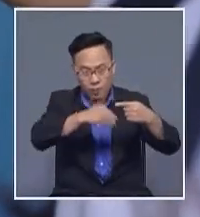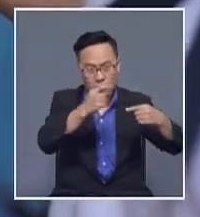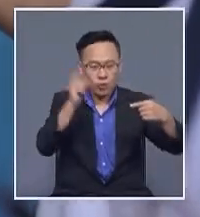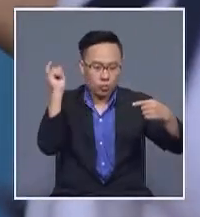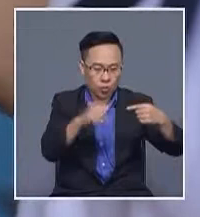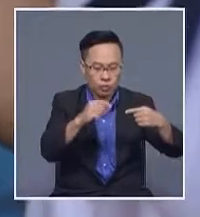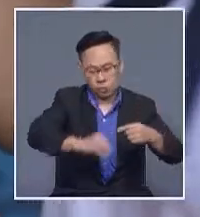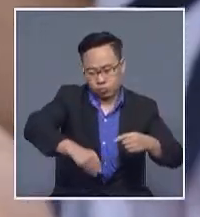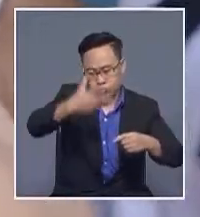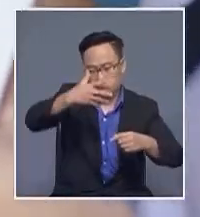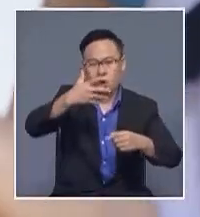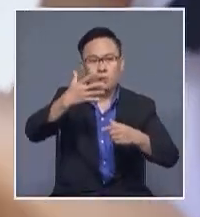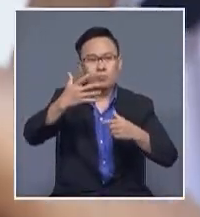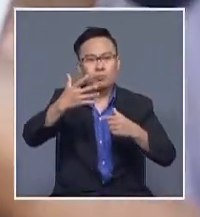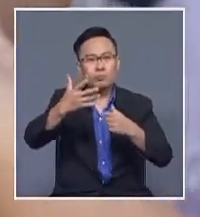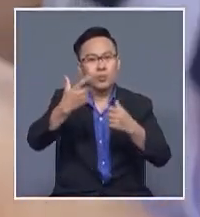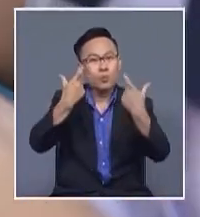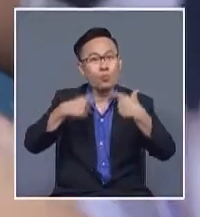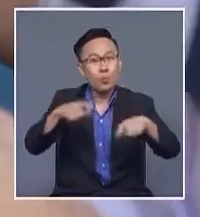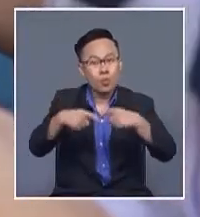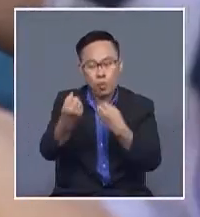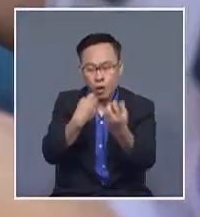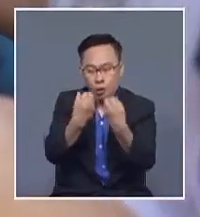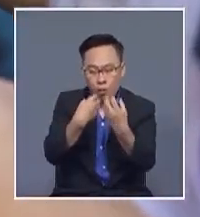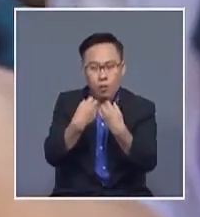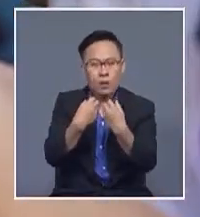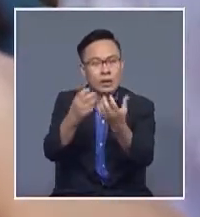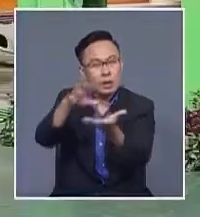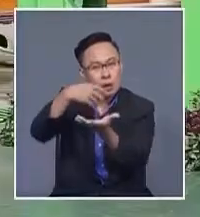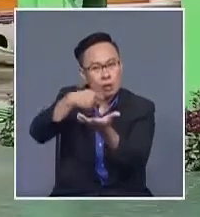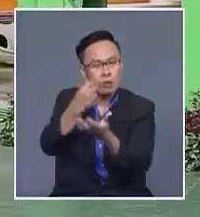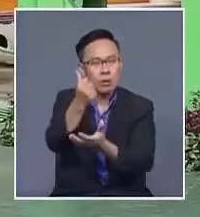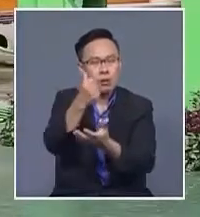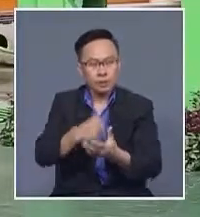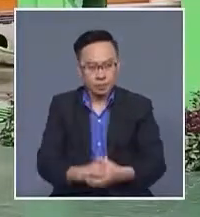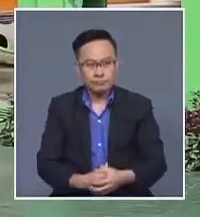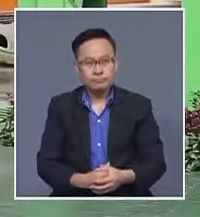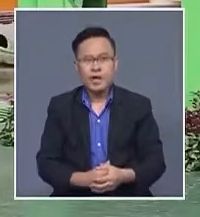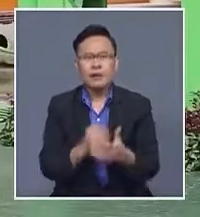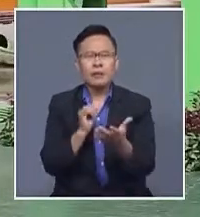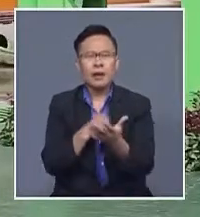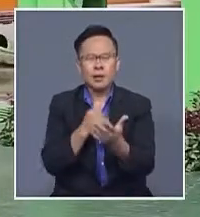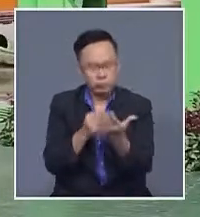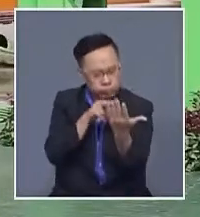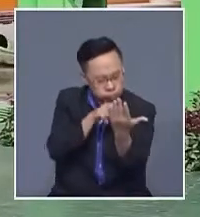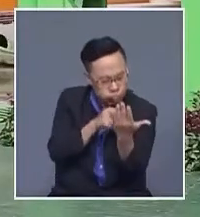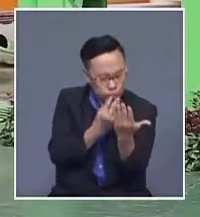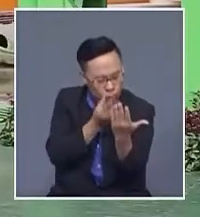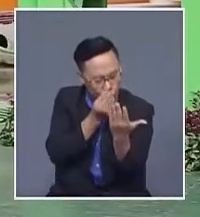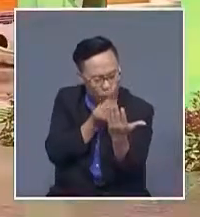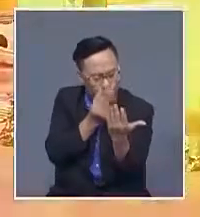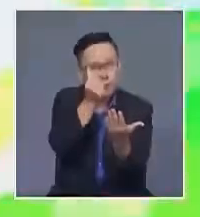อในการเรียนรู้ที่ดึงดูดความสนใจให้กับน้องๆและผู้ปกครองค่ะ อ างนี้ก็สะดวกต่อการใช้งานเลยใช่ไหมคะ ใช่ค่